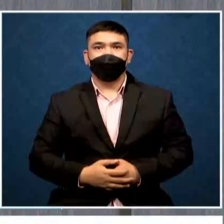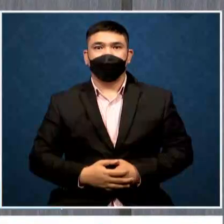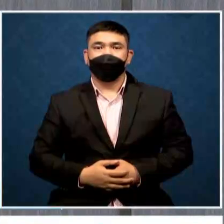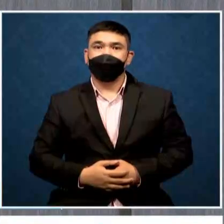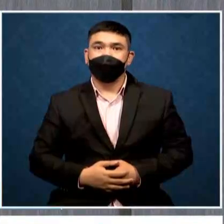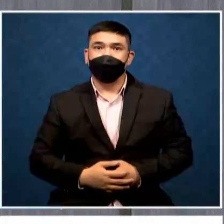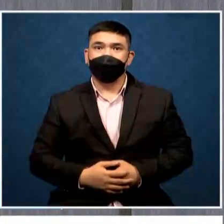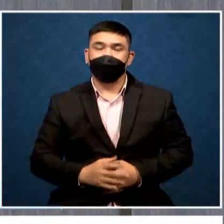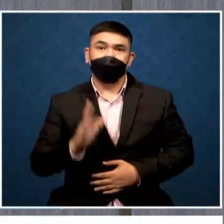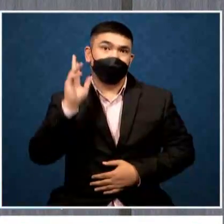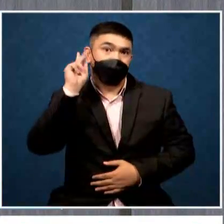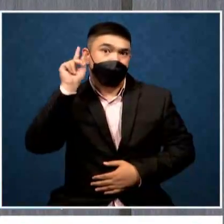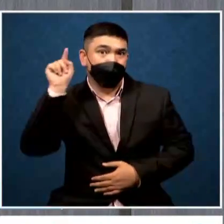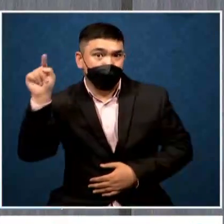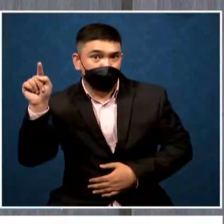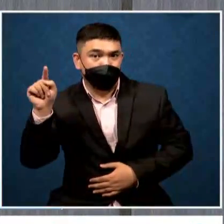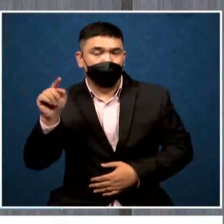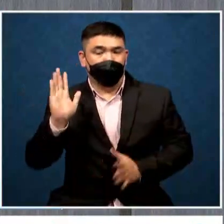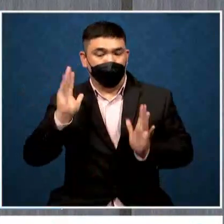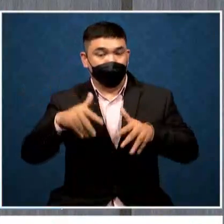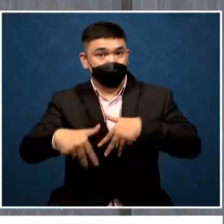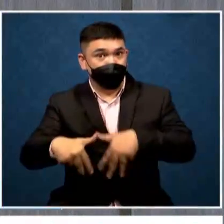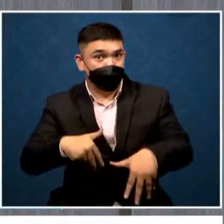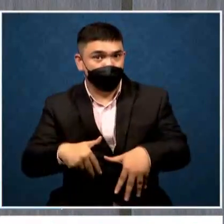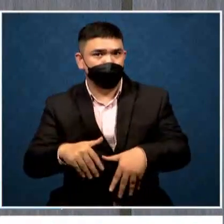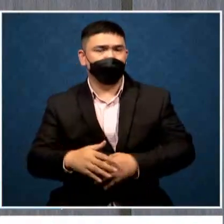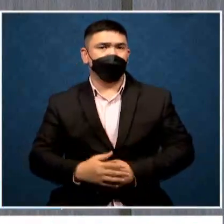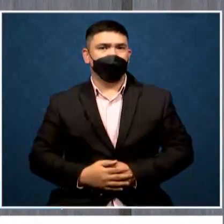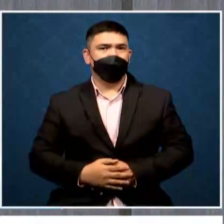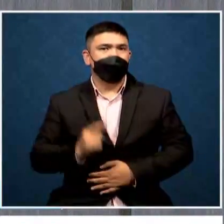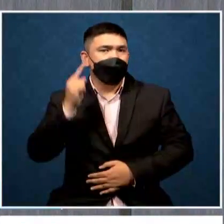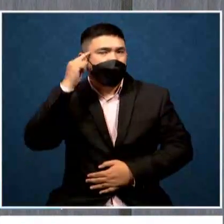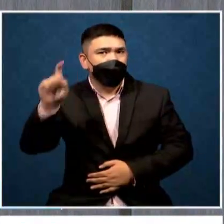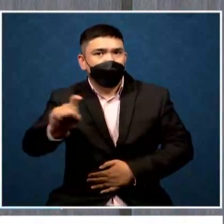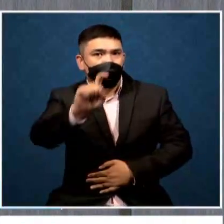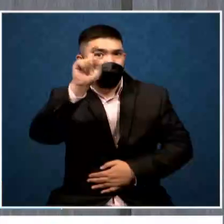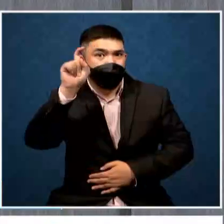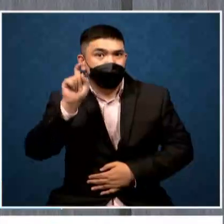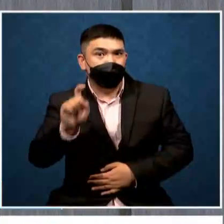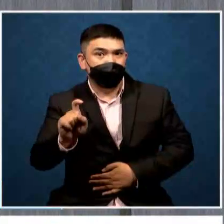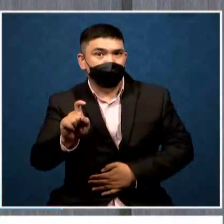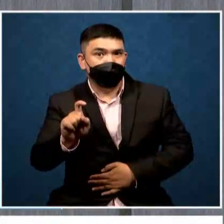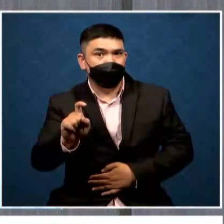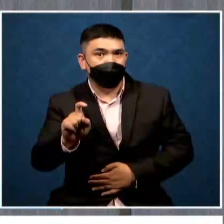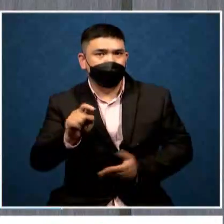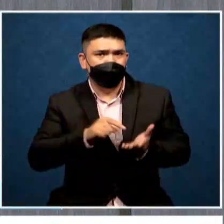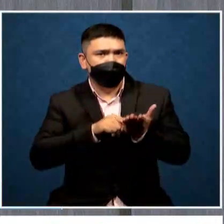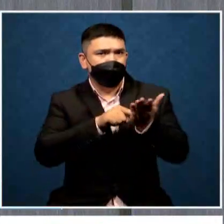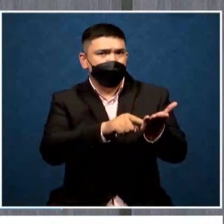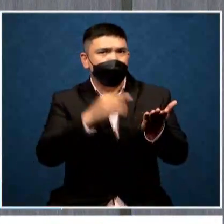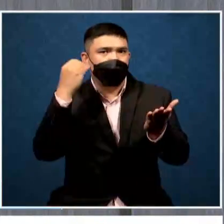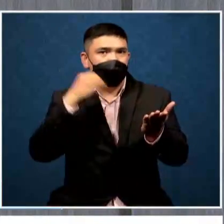ยไม่ว่าสื่อมวลชนประชาชนคนทั่วไปตั้งข้อสังเกตกันมามากม